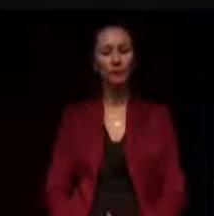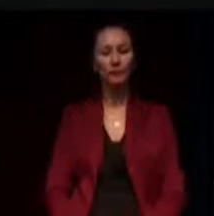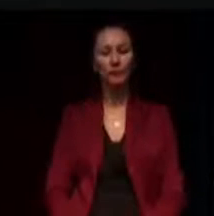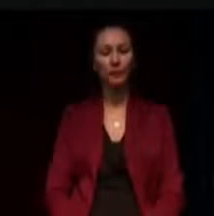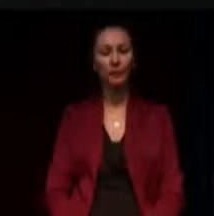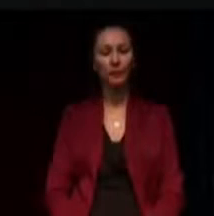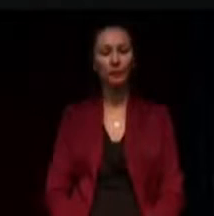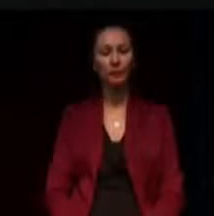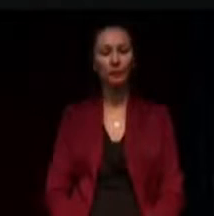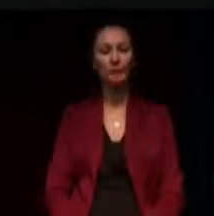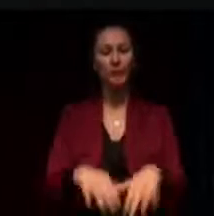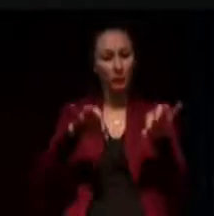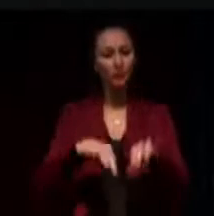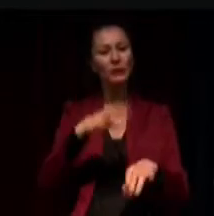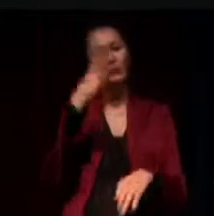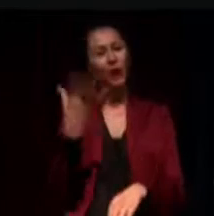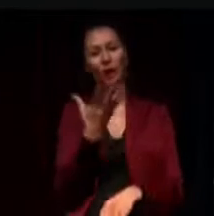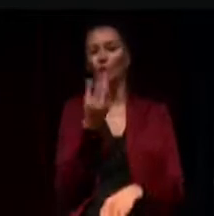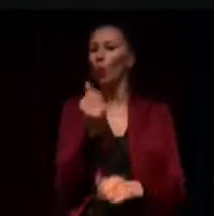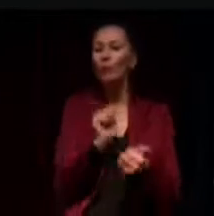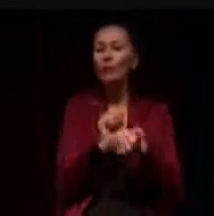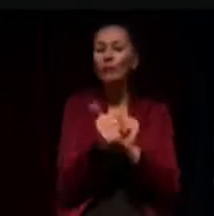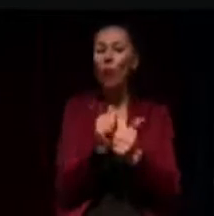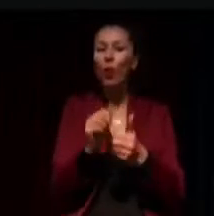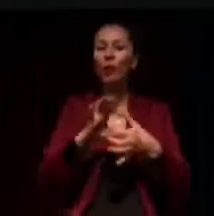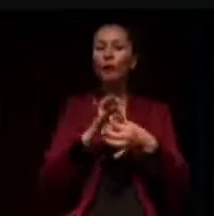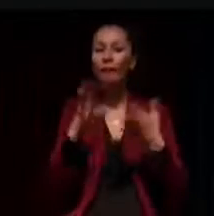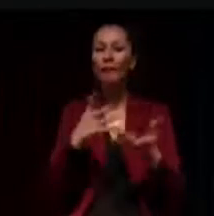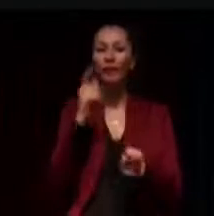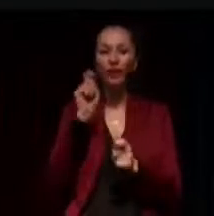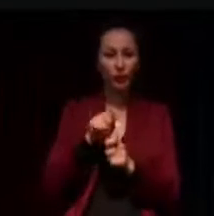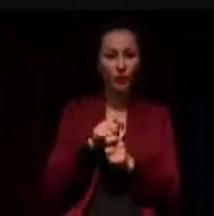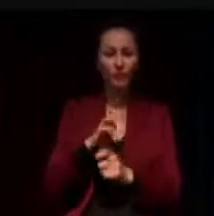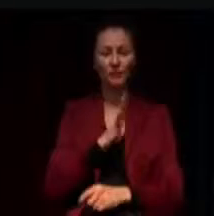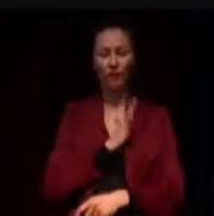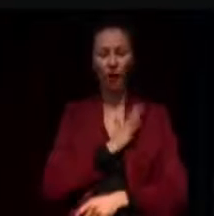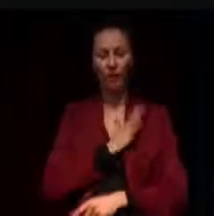Şimdi daha çok sporla ilgili işlerimiz var.